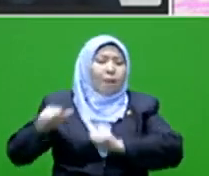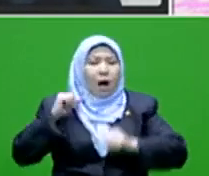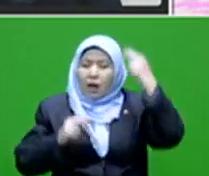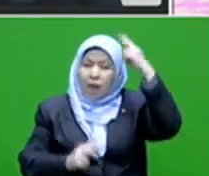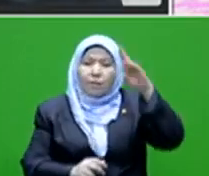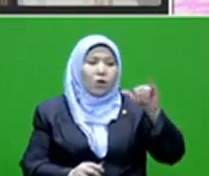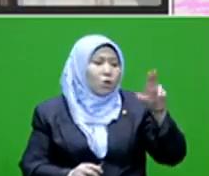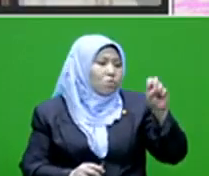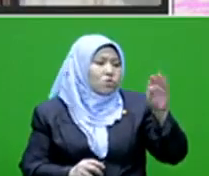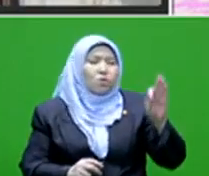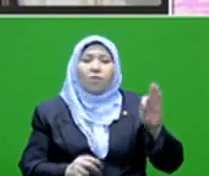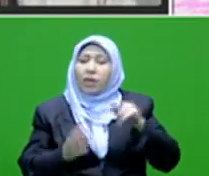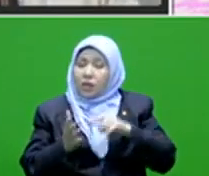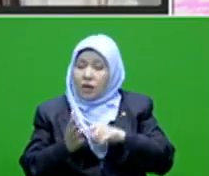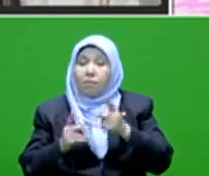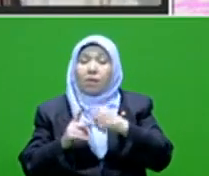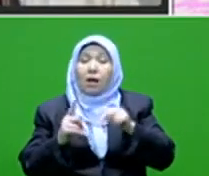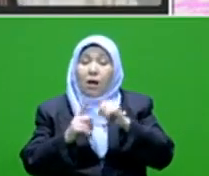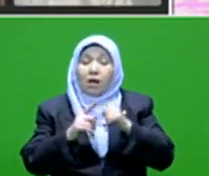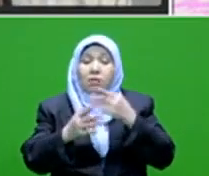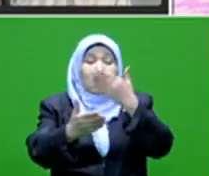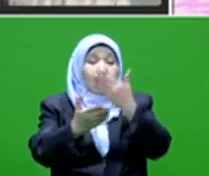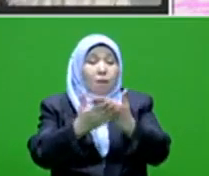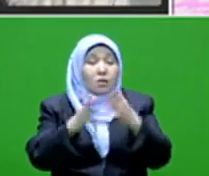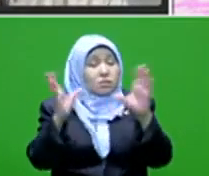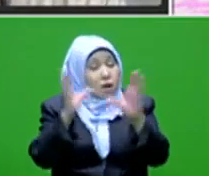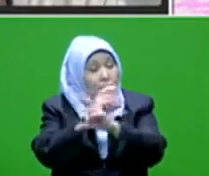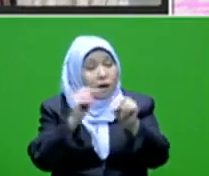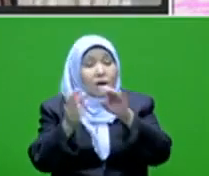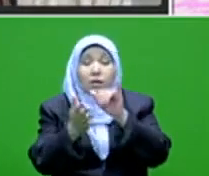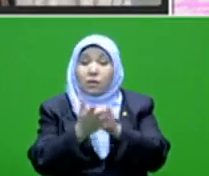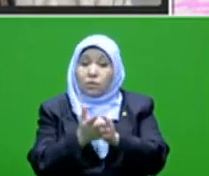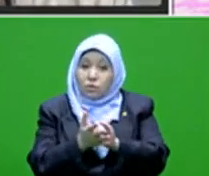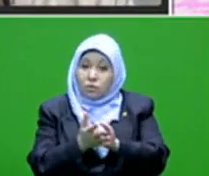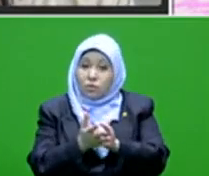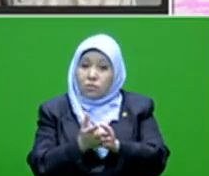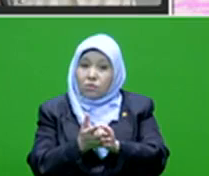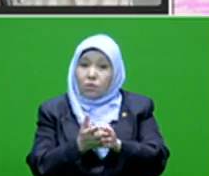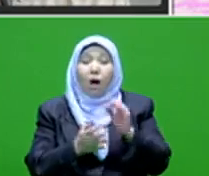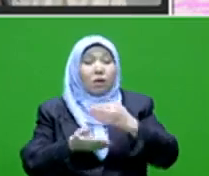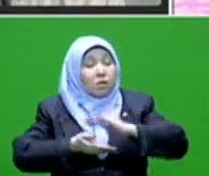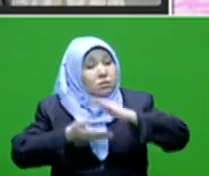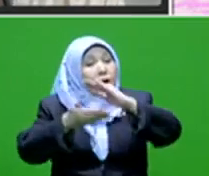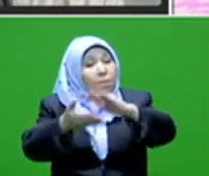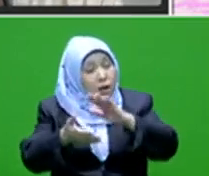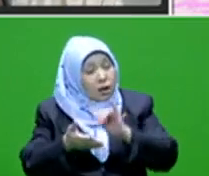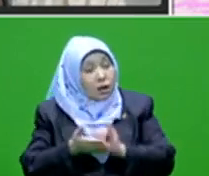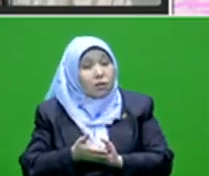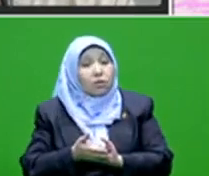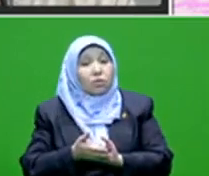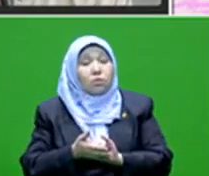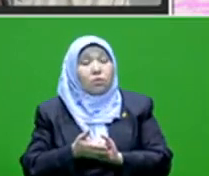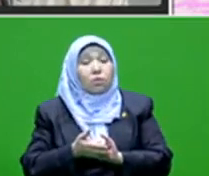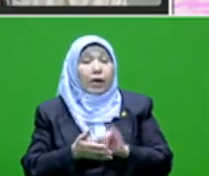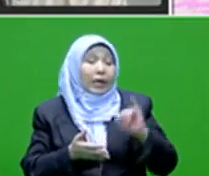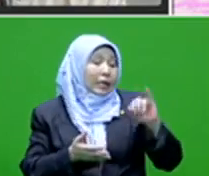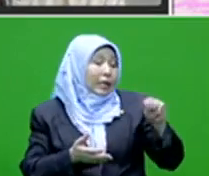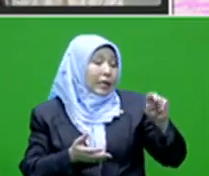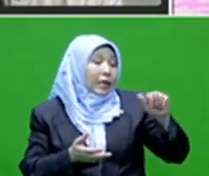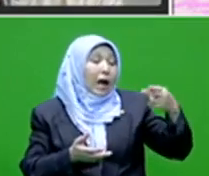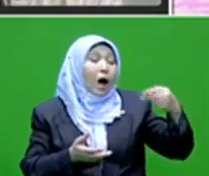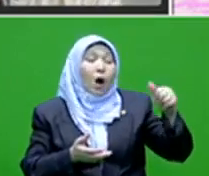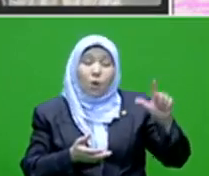ini bila melewati pelbagai cabaran itu. Perkataan yang disampaikan tadi, innahu rabbi ahsana